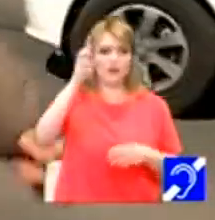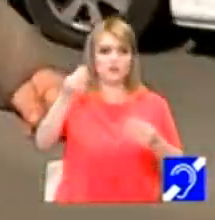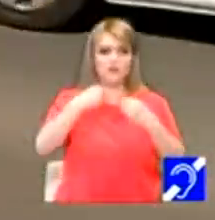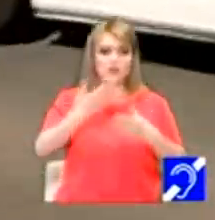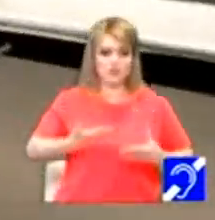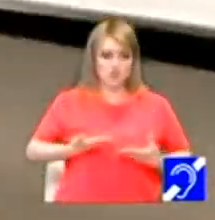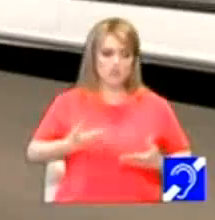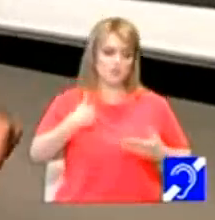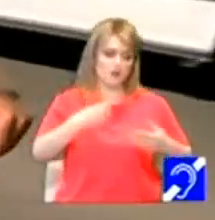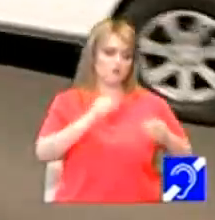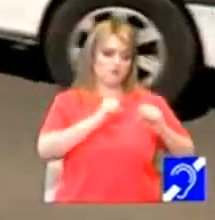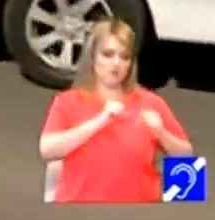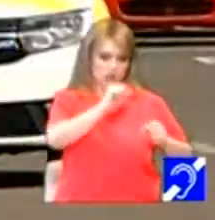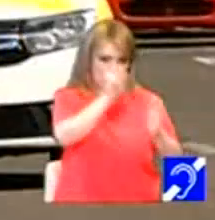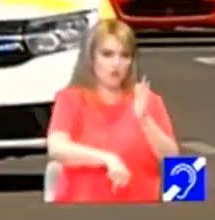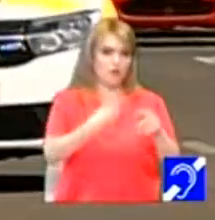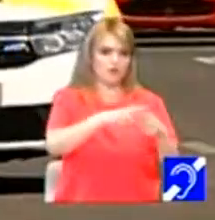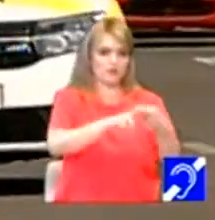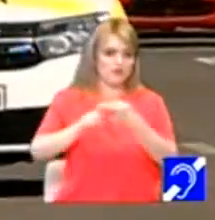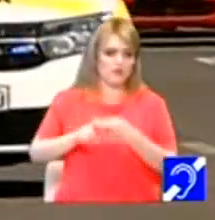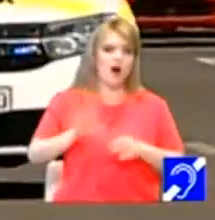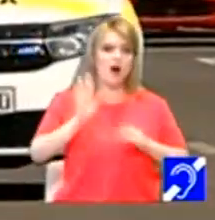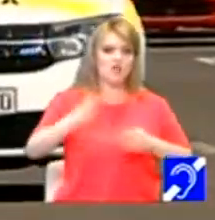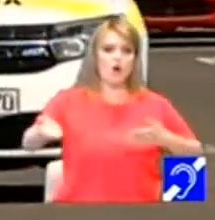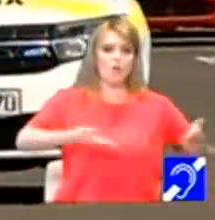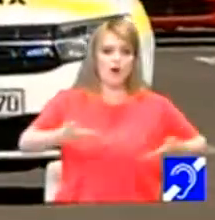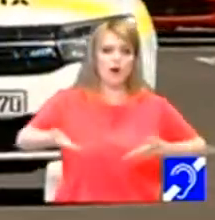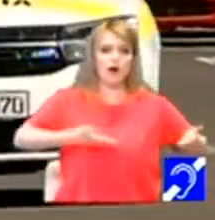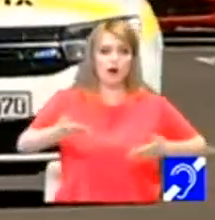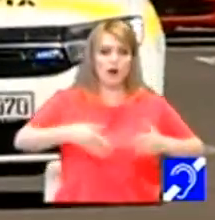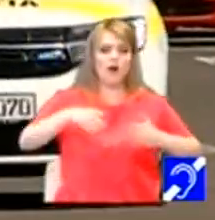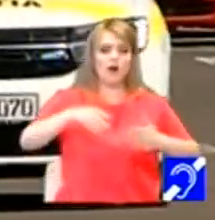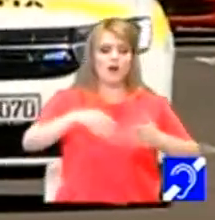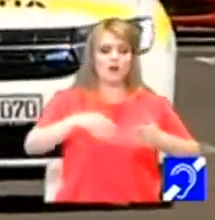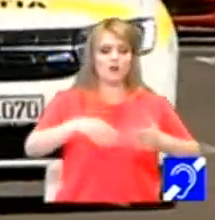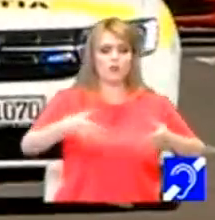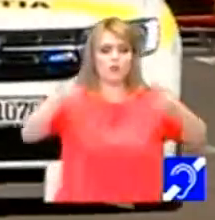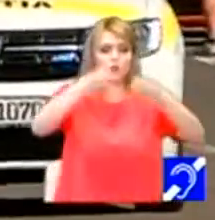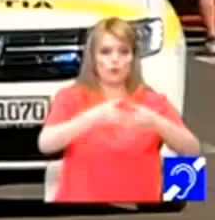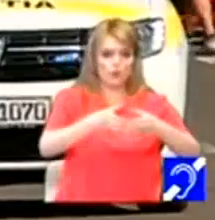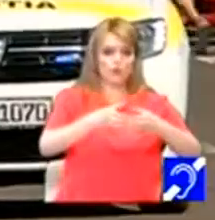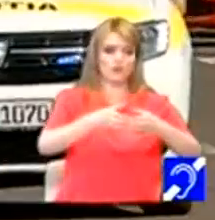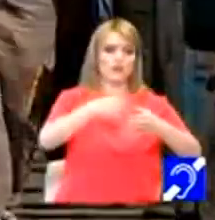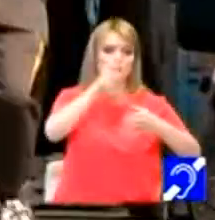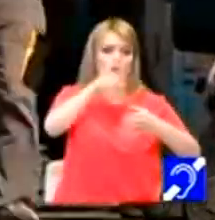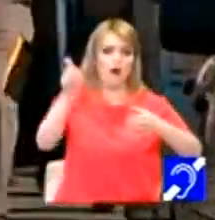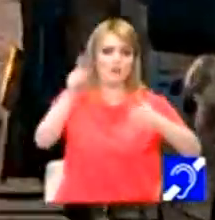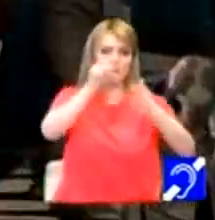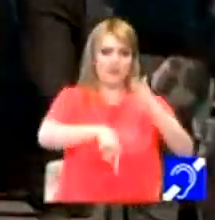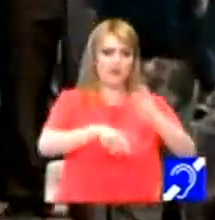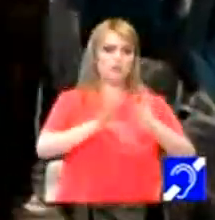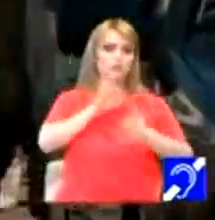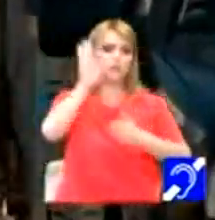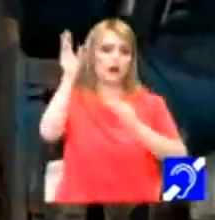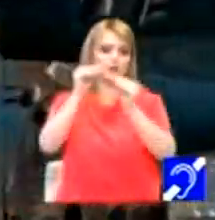în Duhul lui Dumnezeu, zdohnesc microbii. Așa au mărșăluit 10 de credincioși încă de la ora 8:30 dimineața. Cu steaguri în mâini